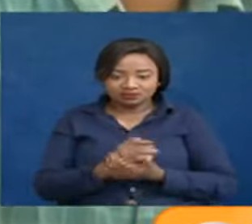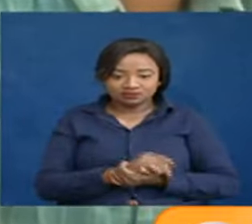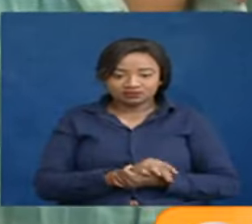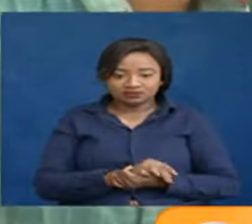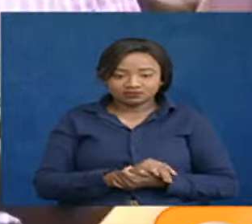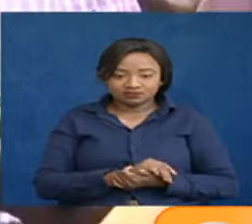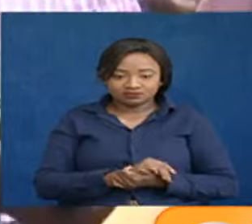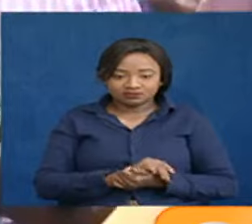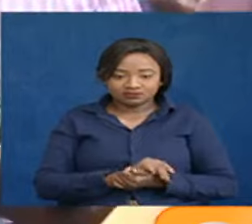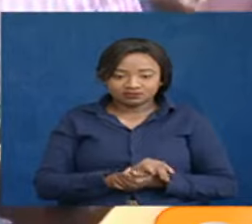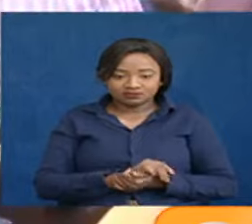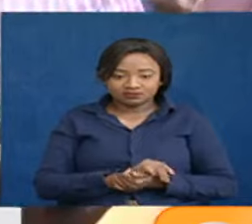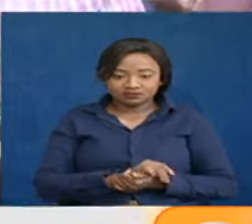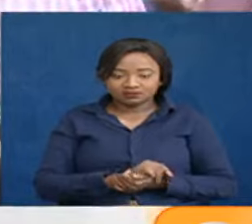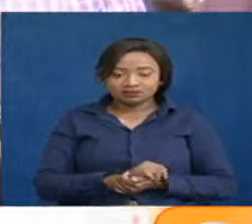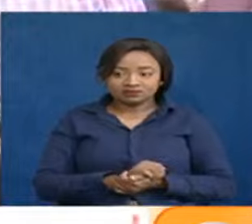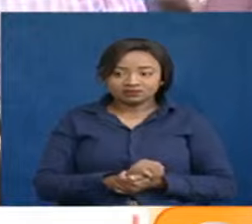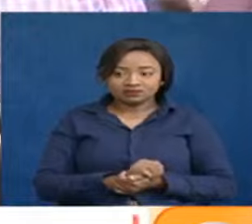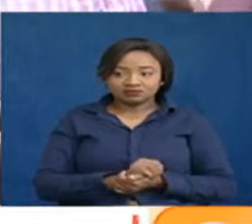want. Si ukweli kwamba hatusikizi